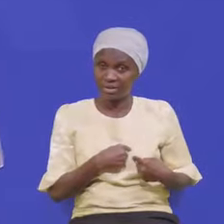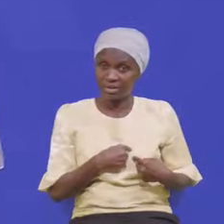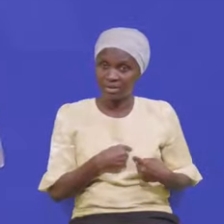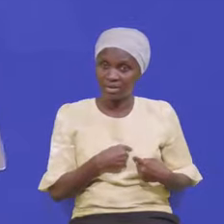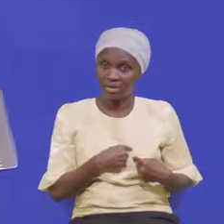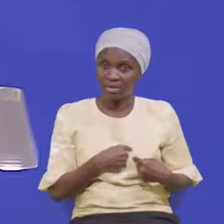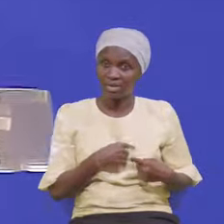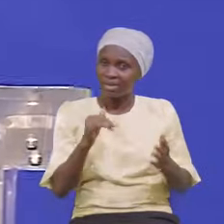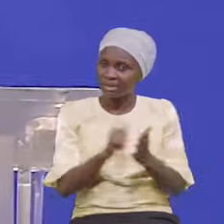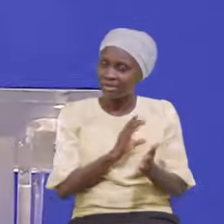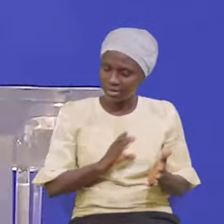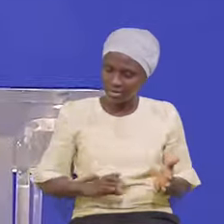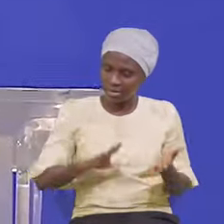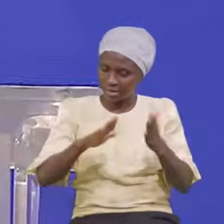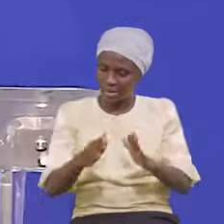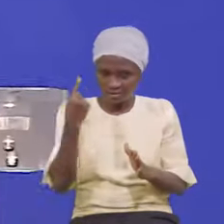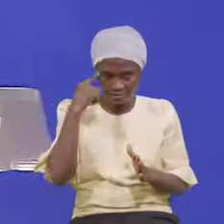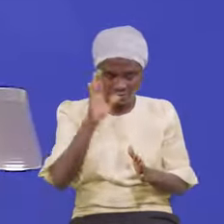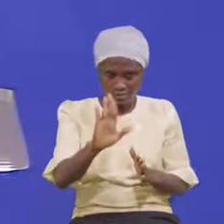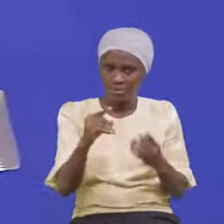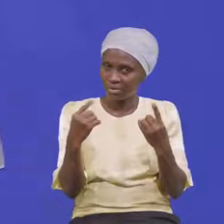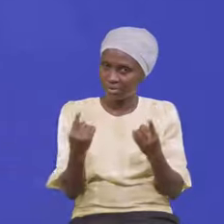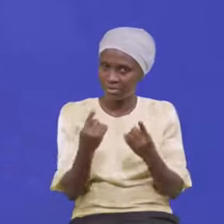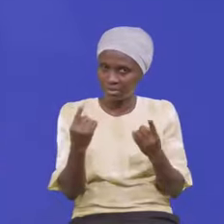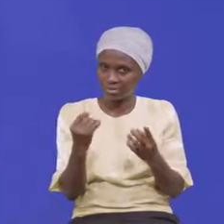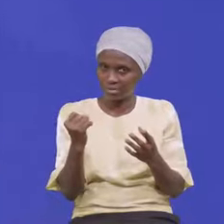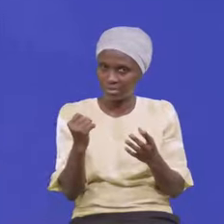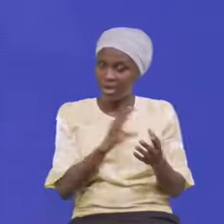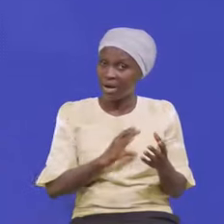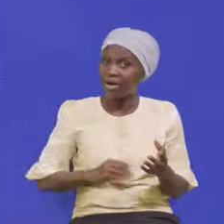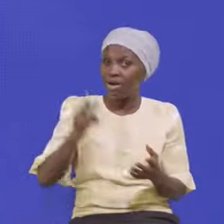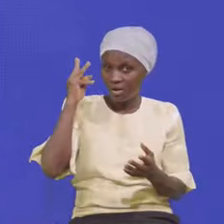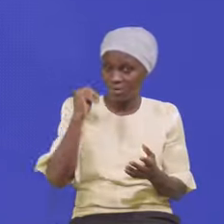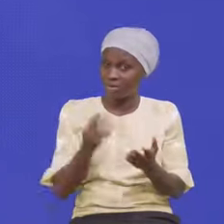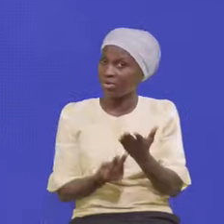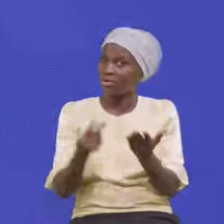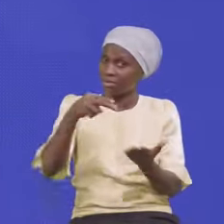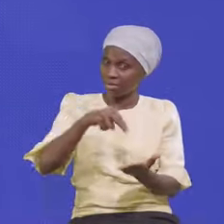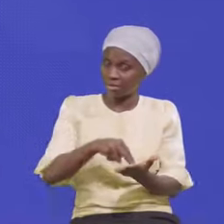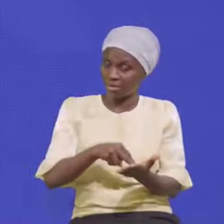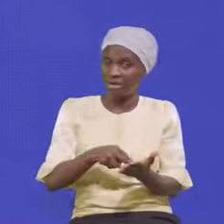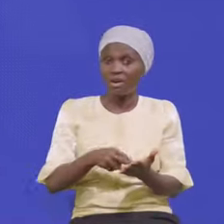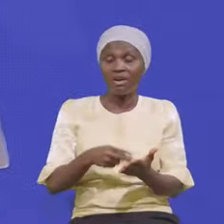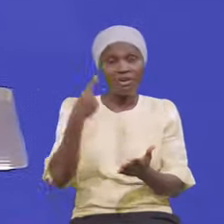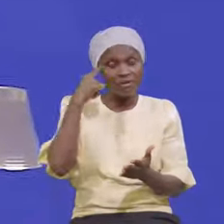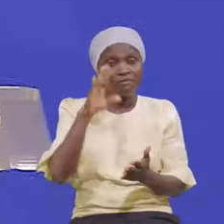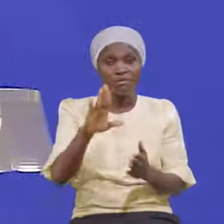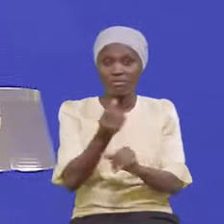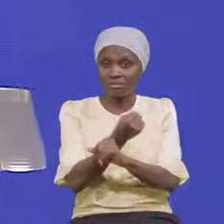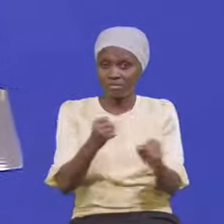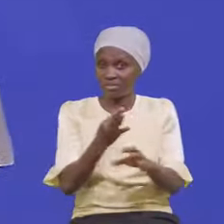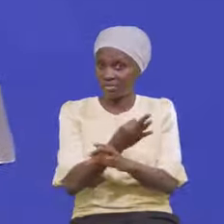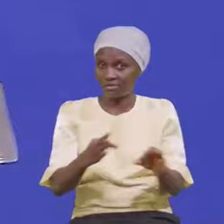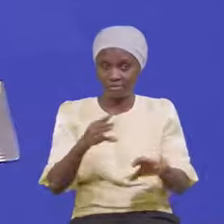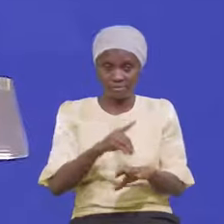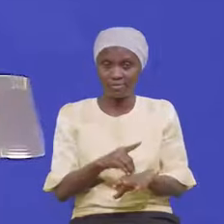that Christ died for your sin, క్రీస్తు మా పాపాల కోసమై మరణించాడని, Christ was resurrected for your justification, క్రీస్తు మీ